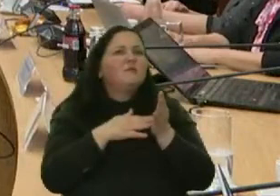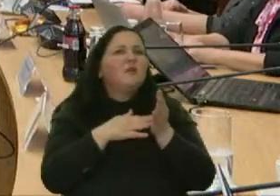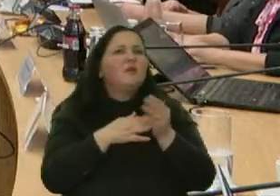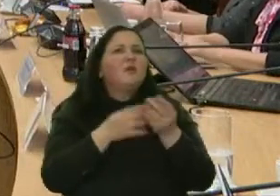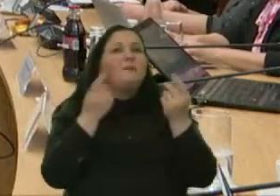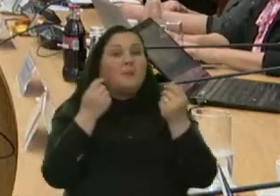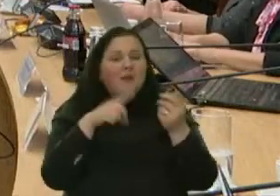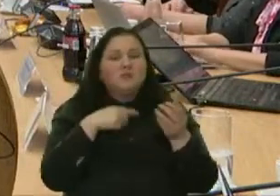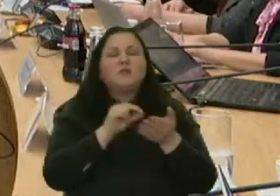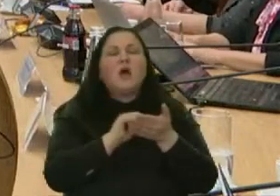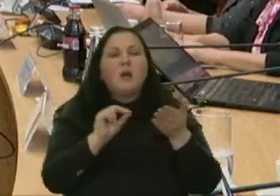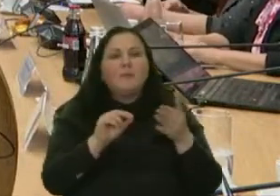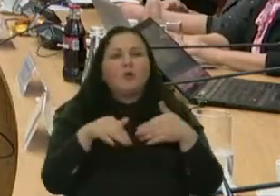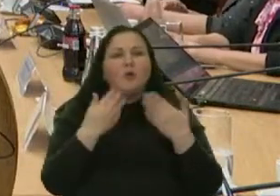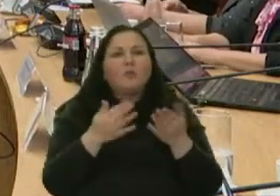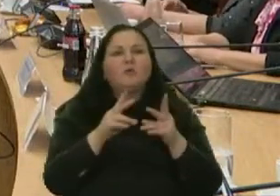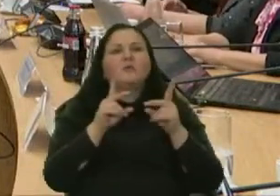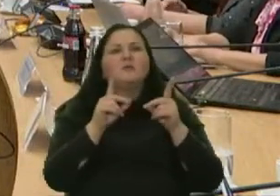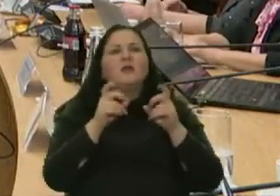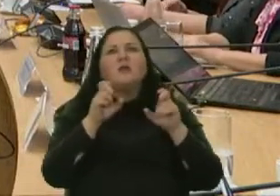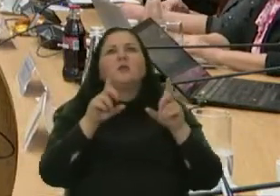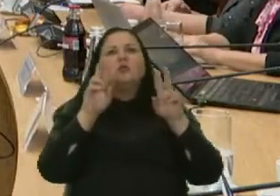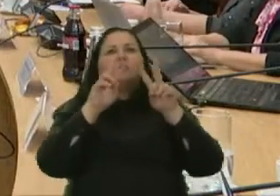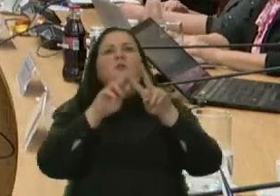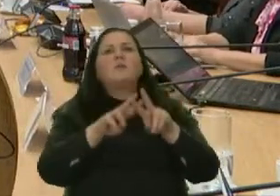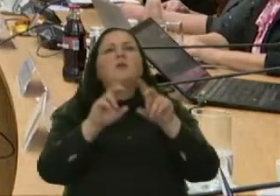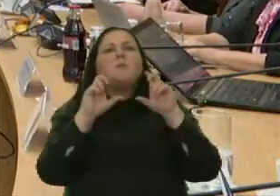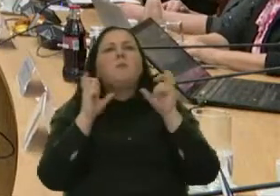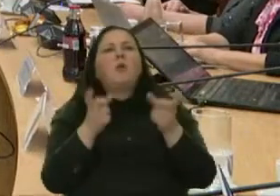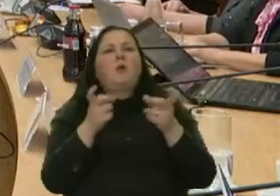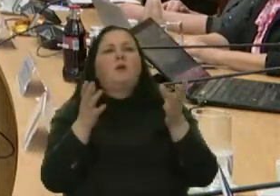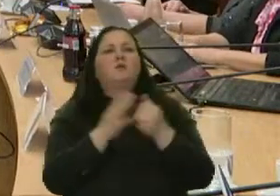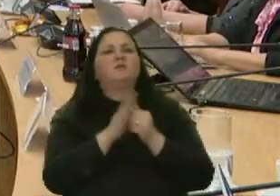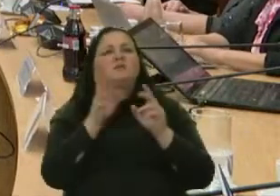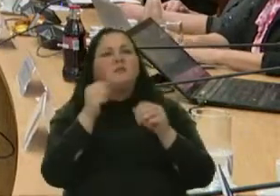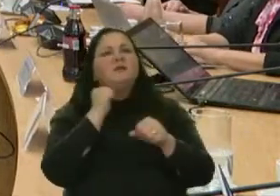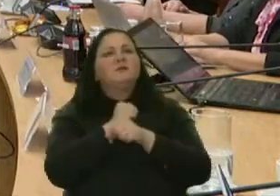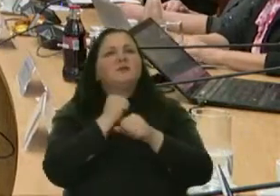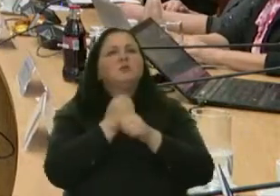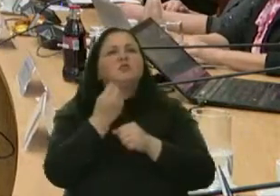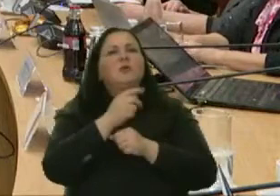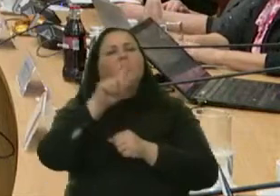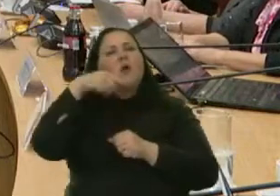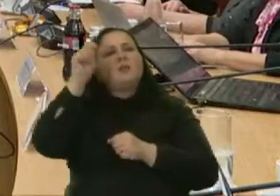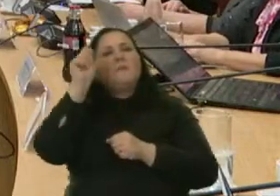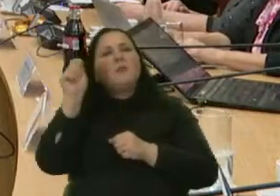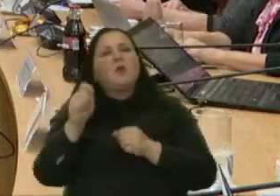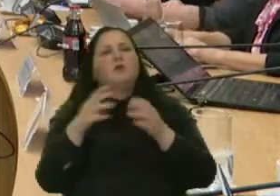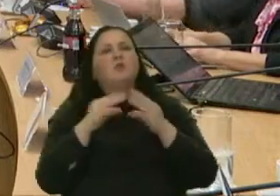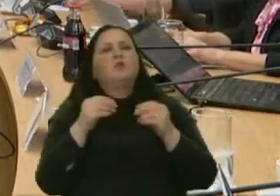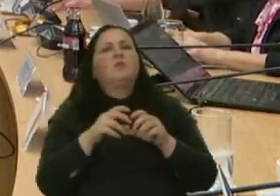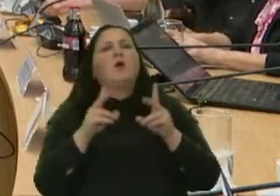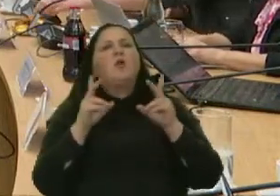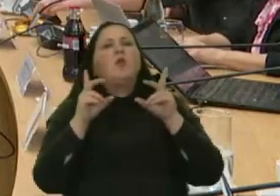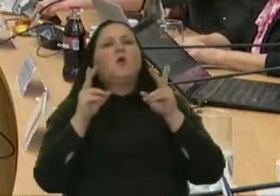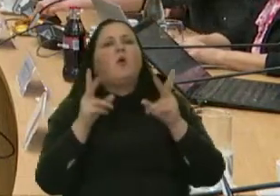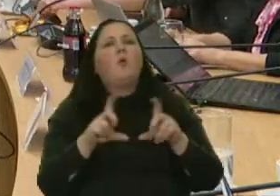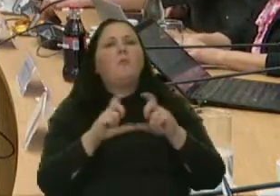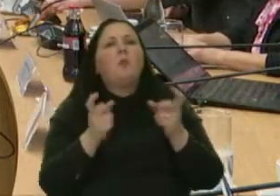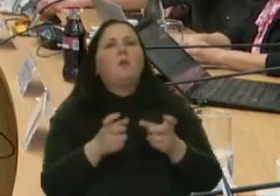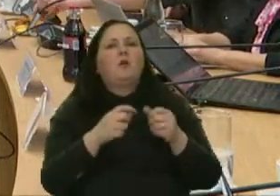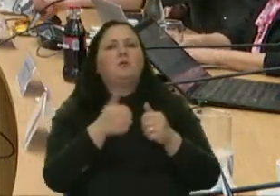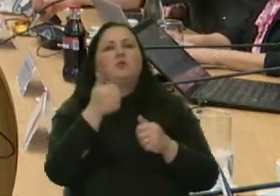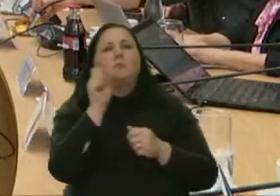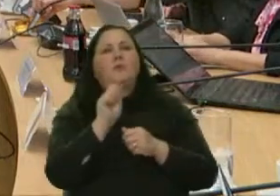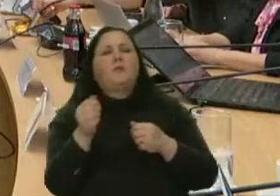banii sunt aprobați cadru numai că ei nu îi țin blocați banii aceștia trebuie să lucreze și pe alte proiecte în România nu îi ții blocați într un